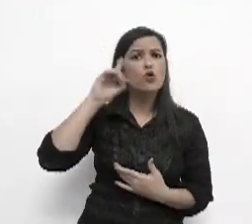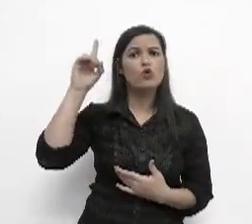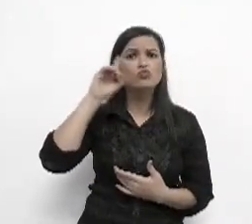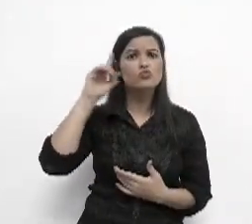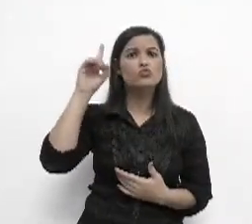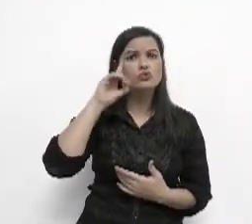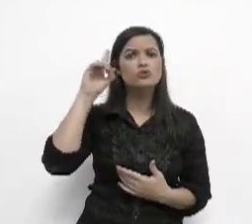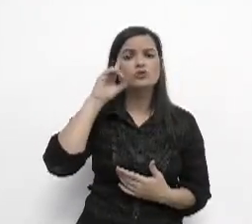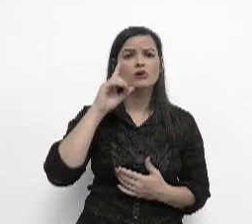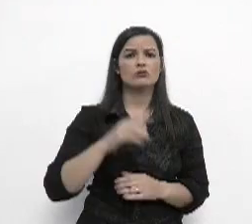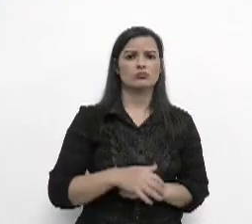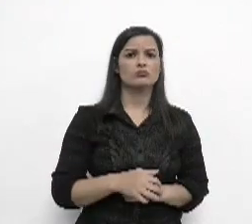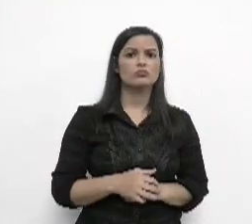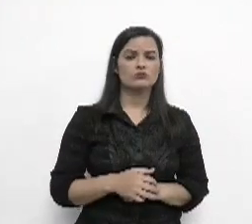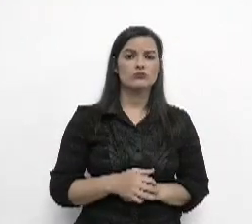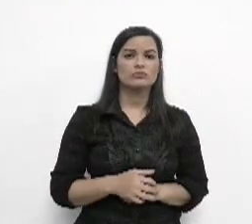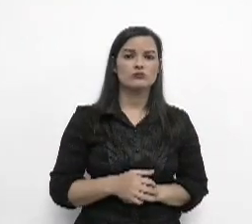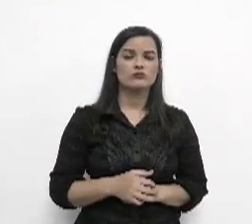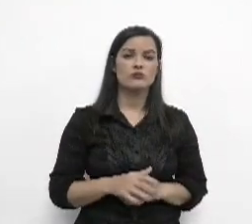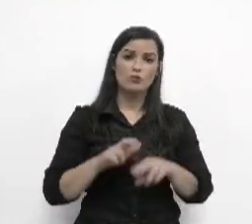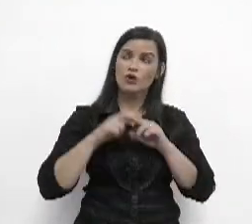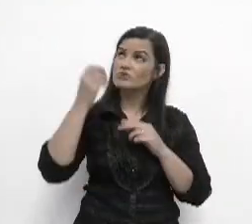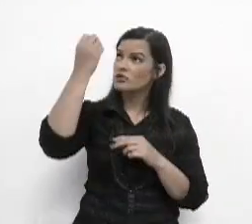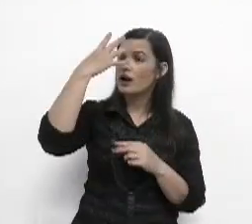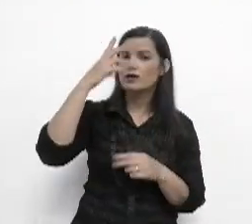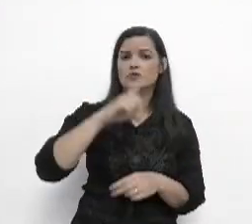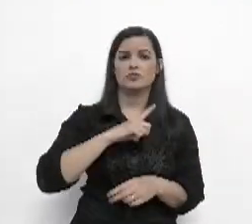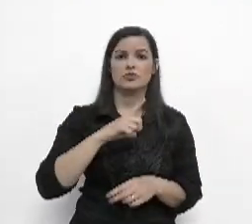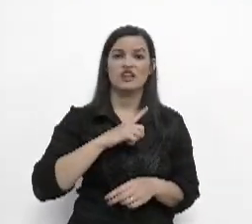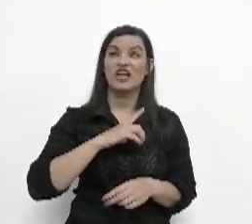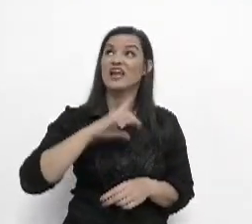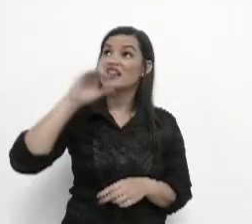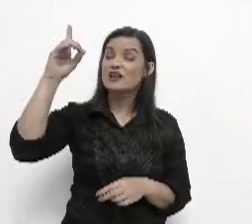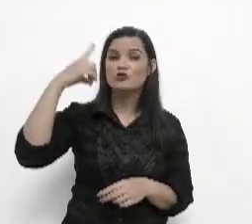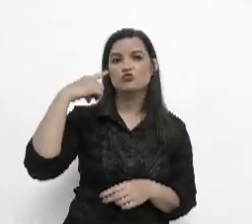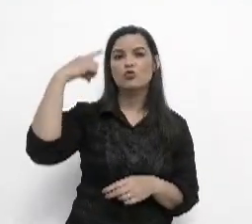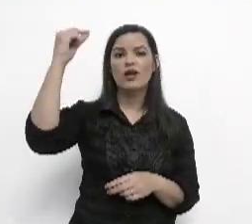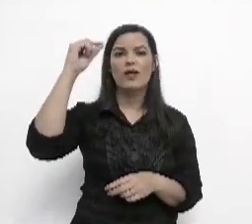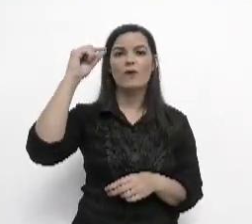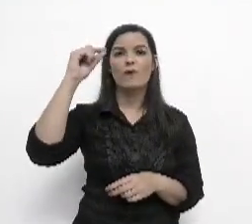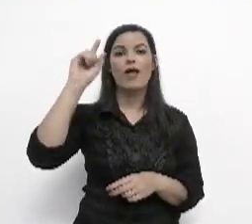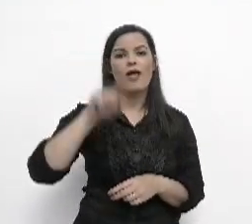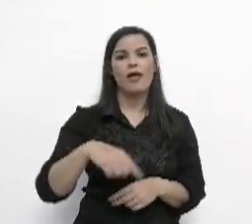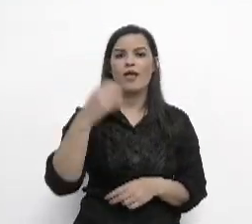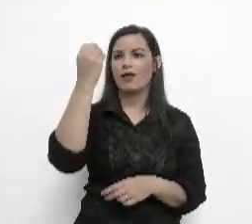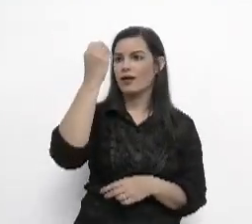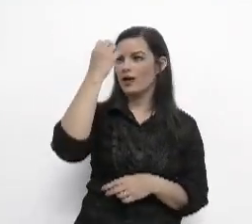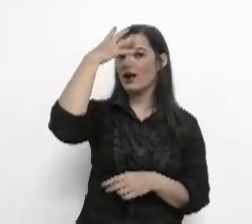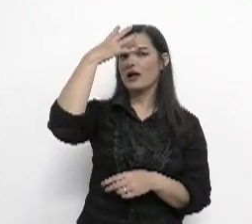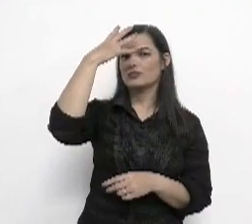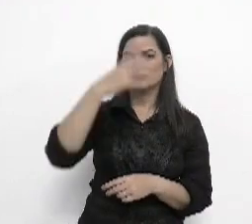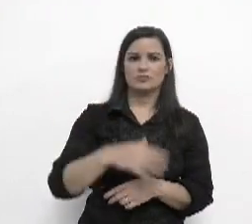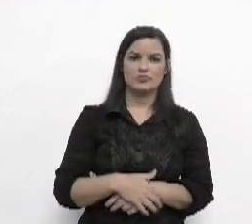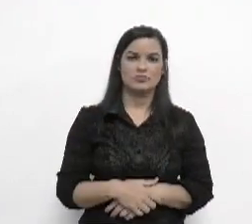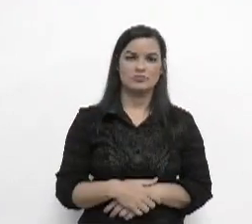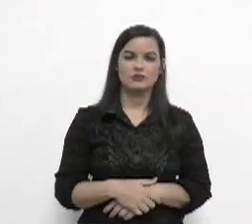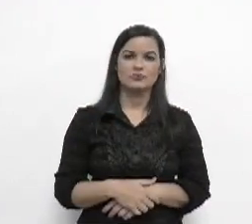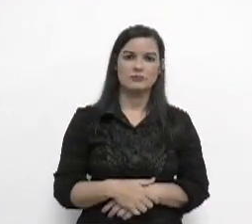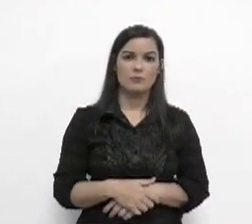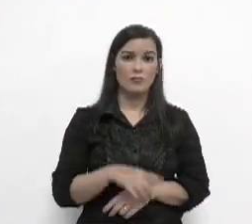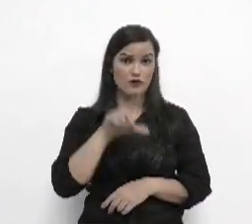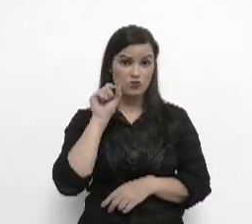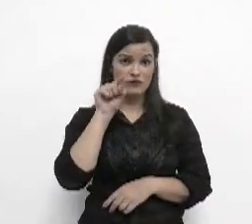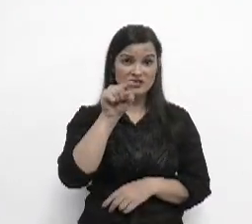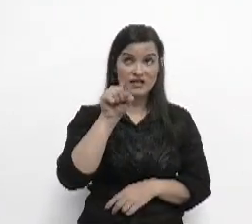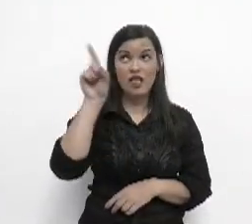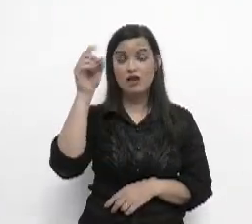dias. 선택은 은혜입니다. A escolha de Deus é graça. 우리가 사명자로 부름을 받은 것은 은혜입니다. Nós